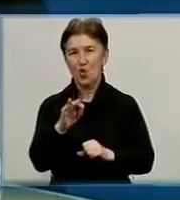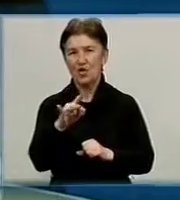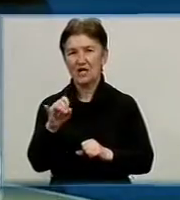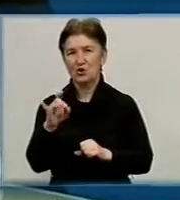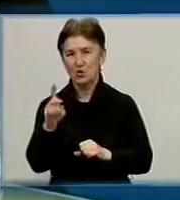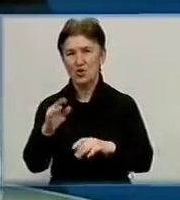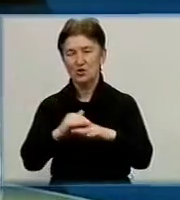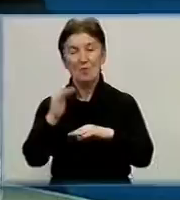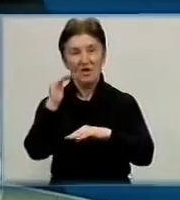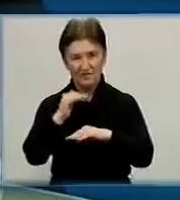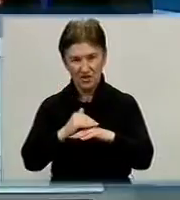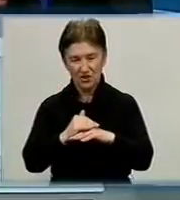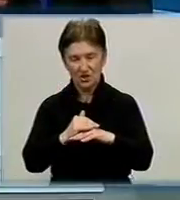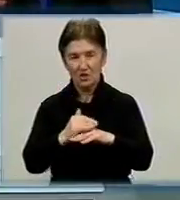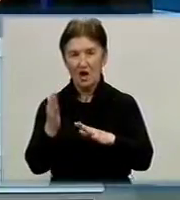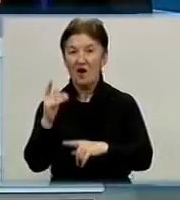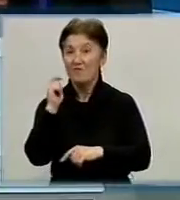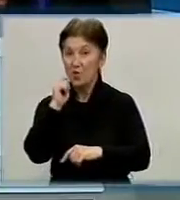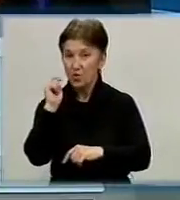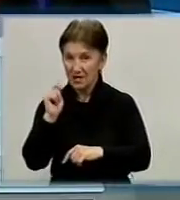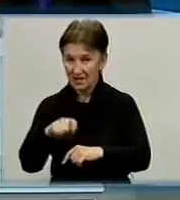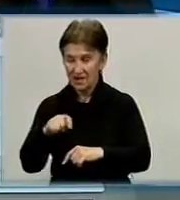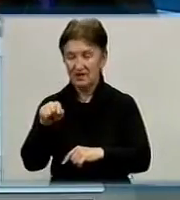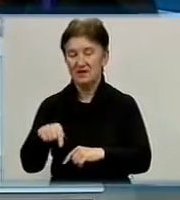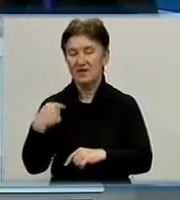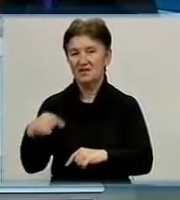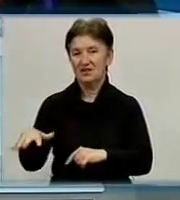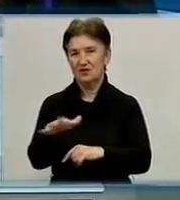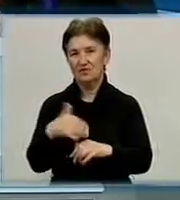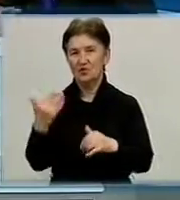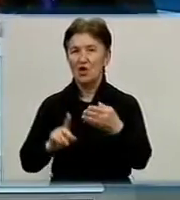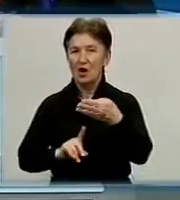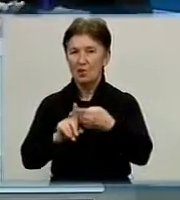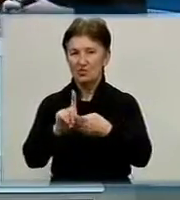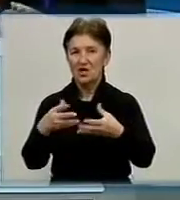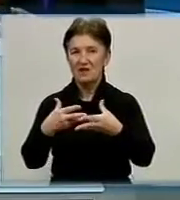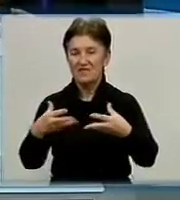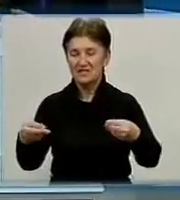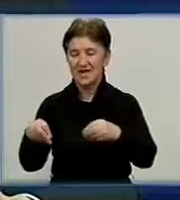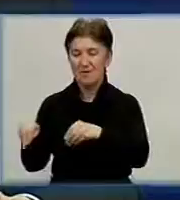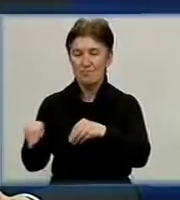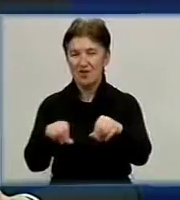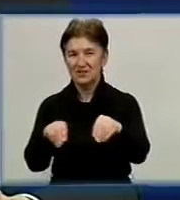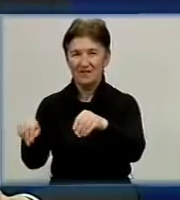Дякую за перегляд!